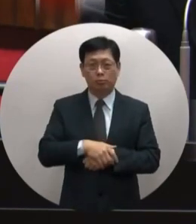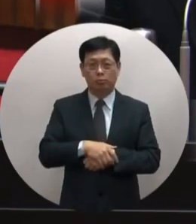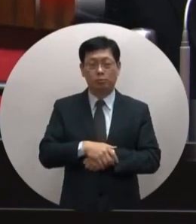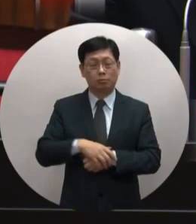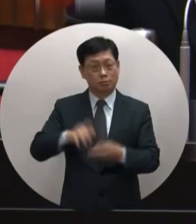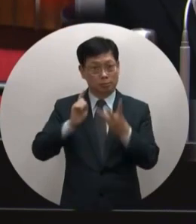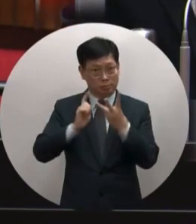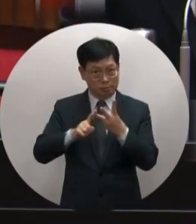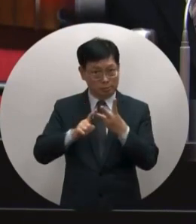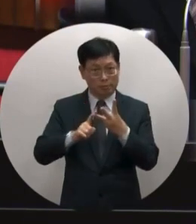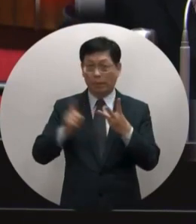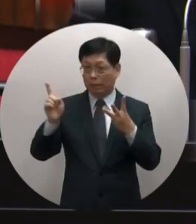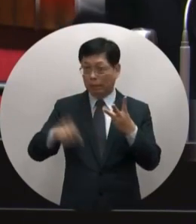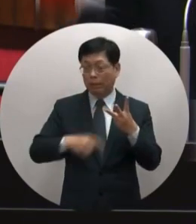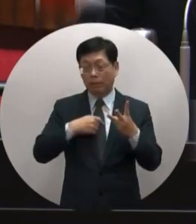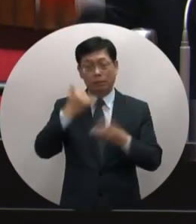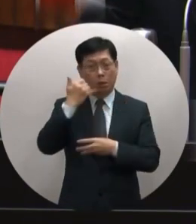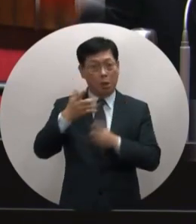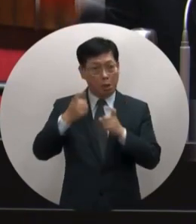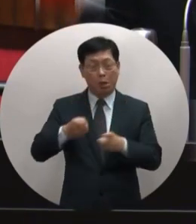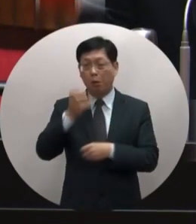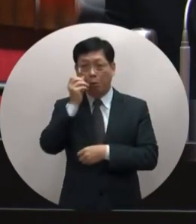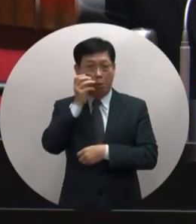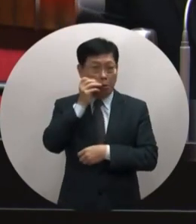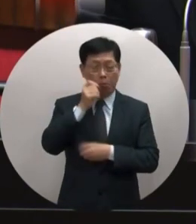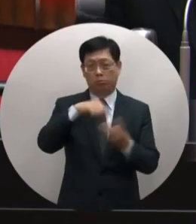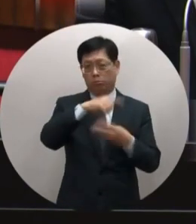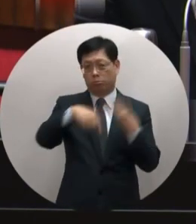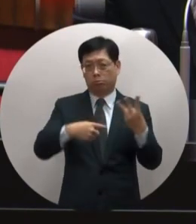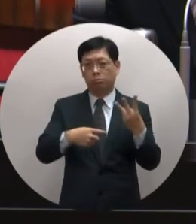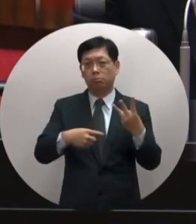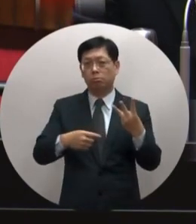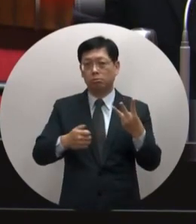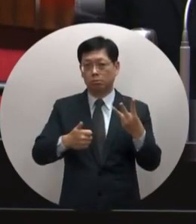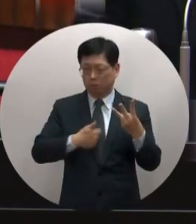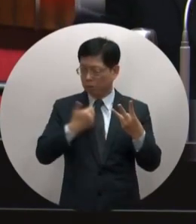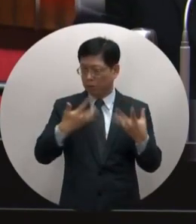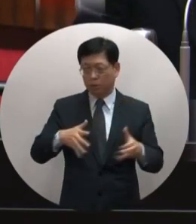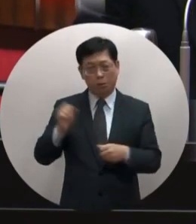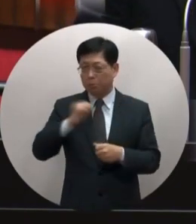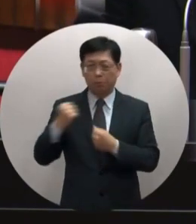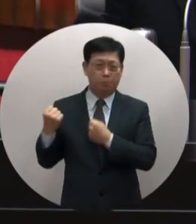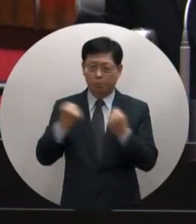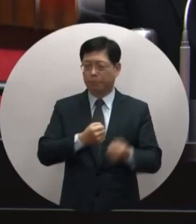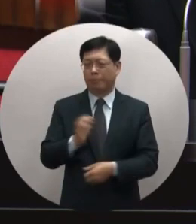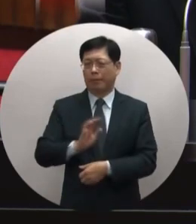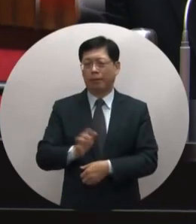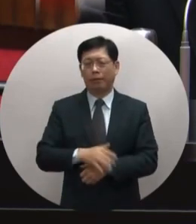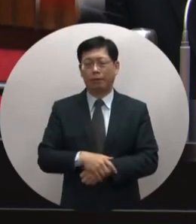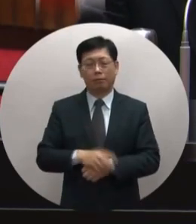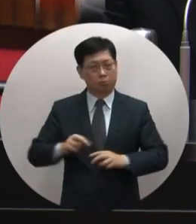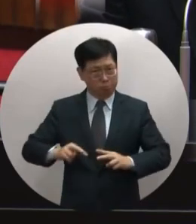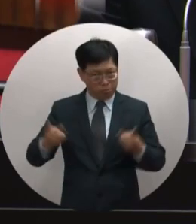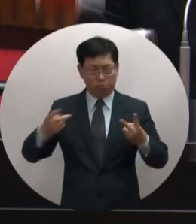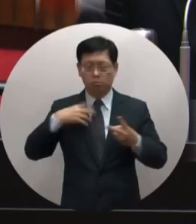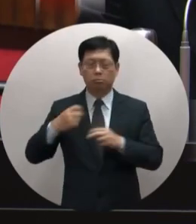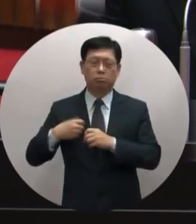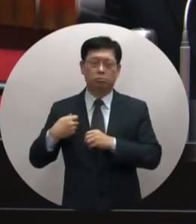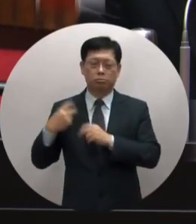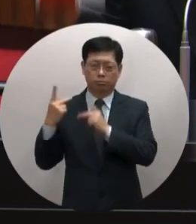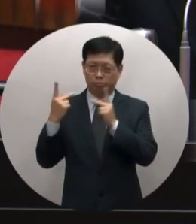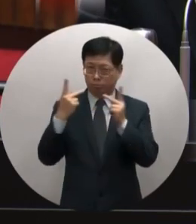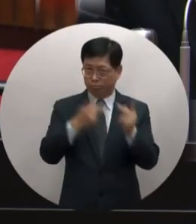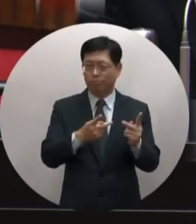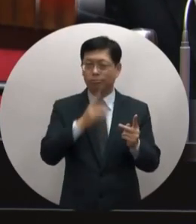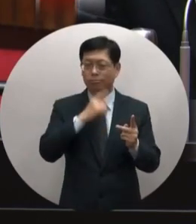第三個是來看海港風景的這個很多不要讓他開車來真的就是捷運